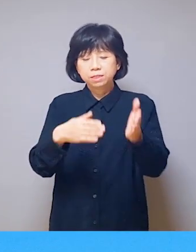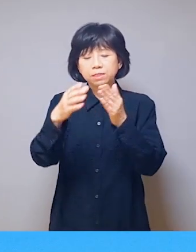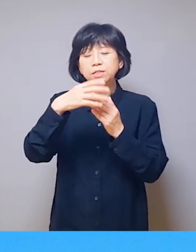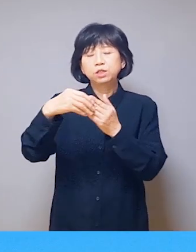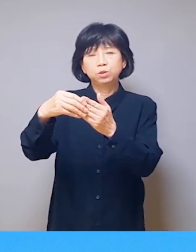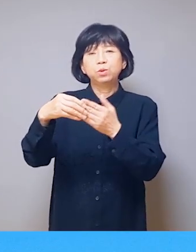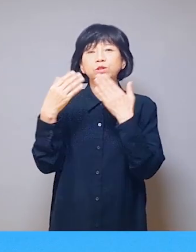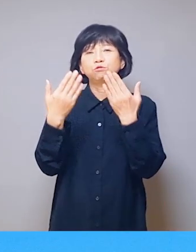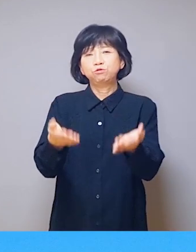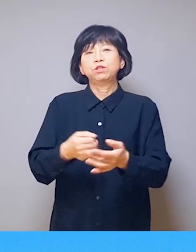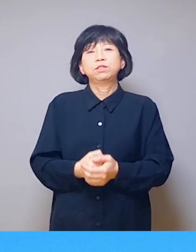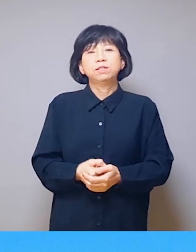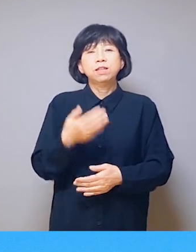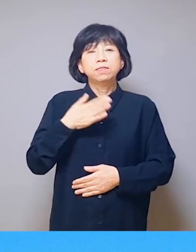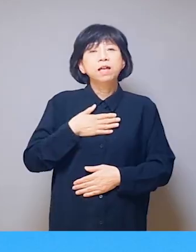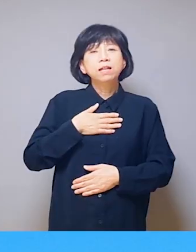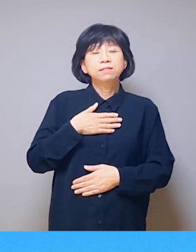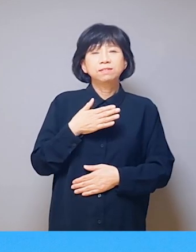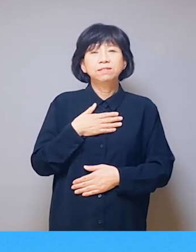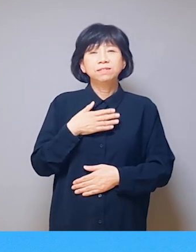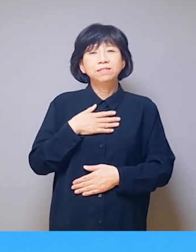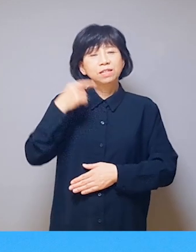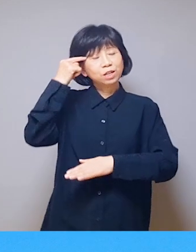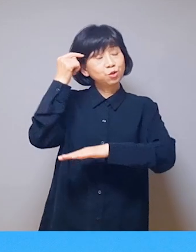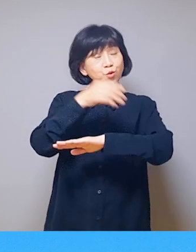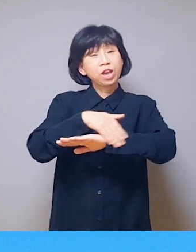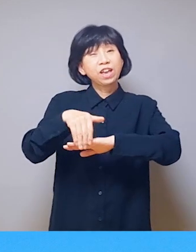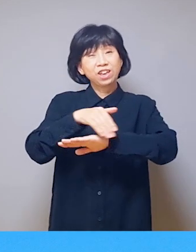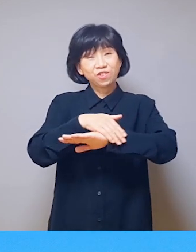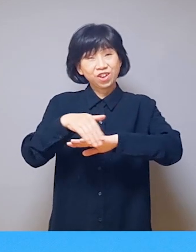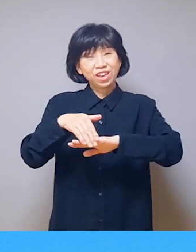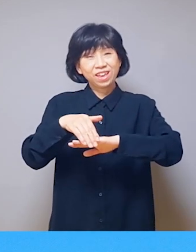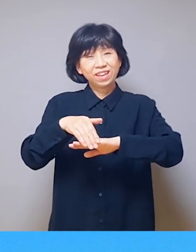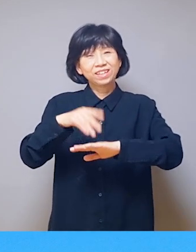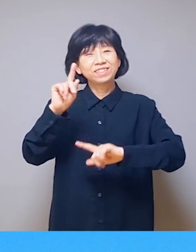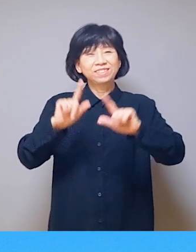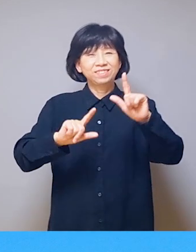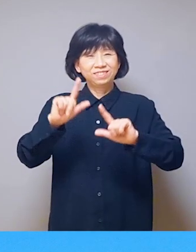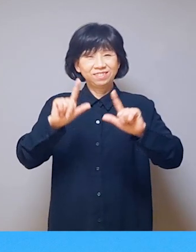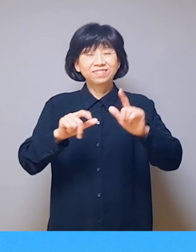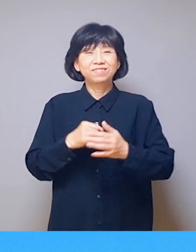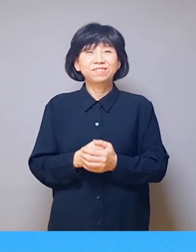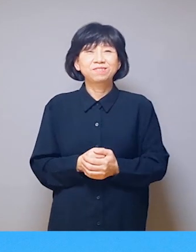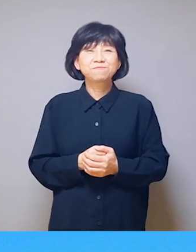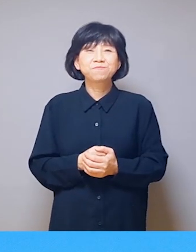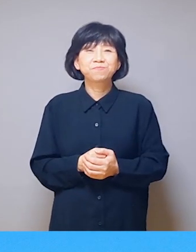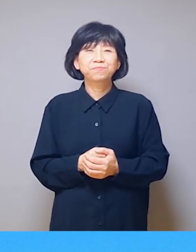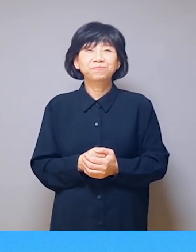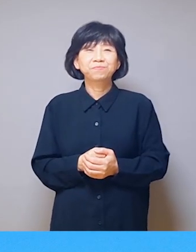제가 계획형입니다. 계획형. 요즘 젊은이들이 얘기하면 파워제이.